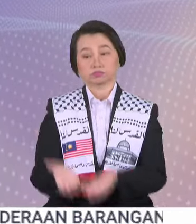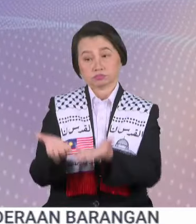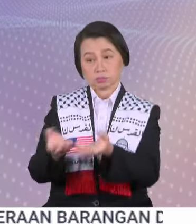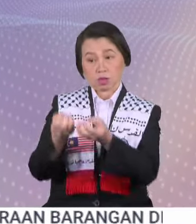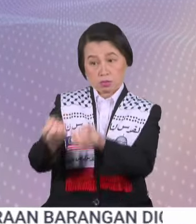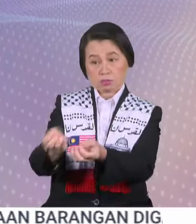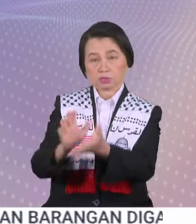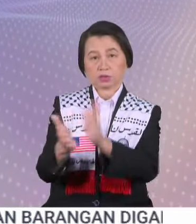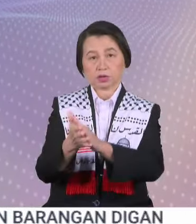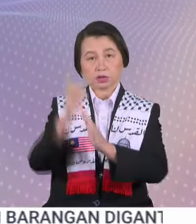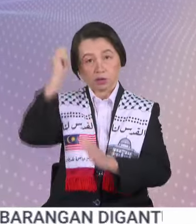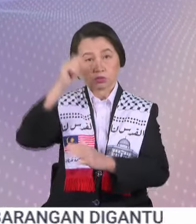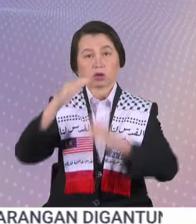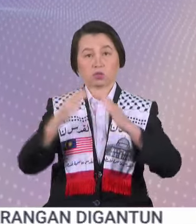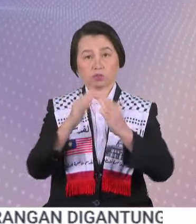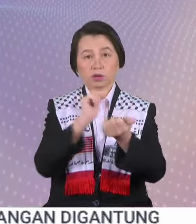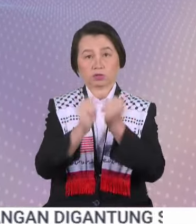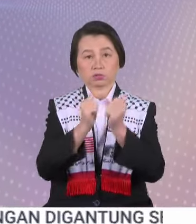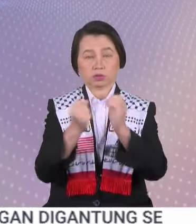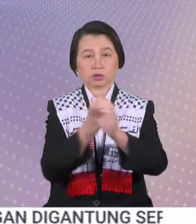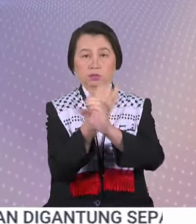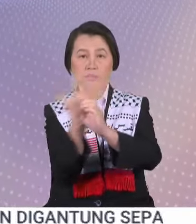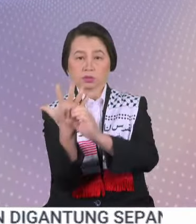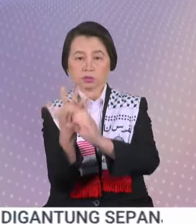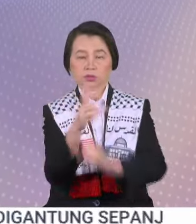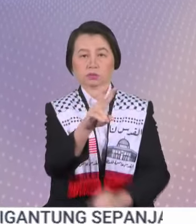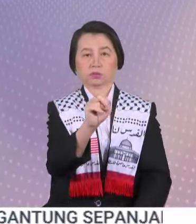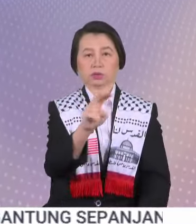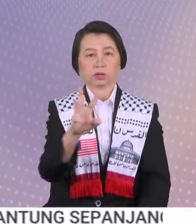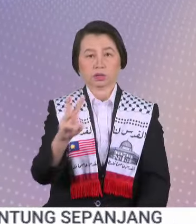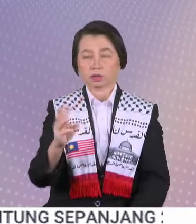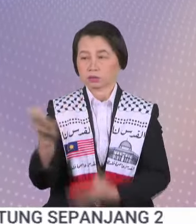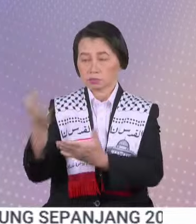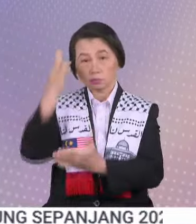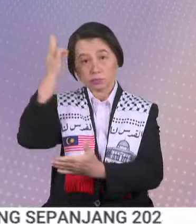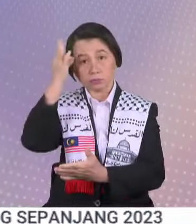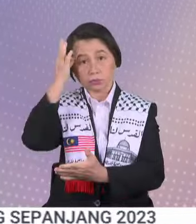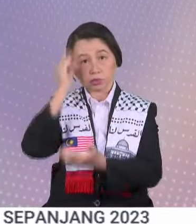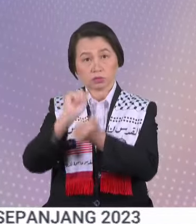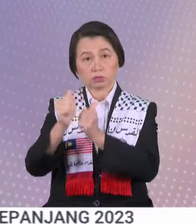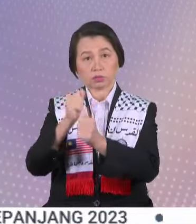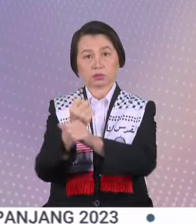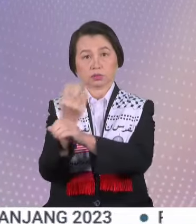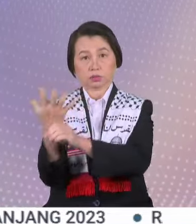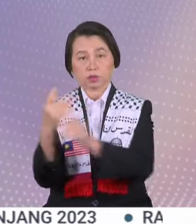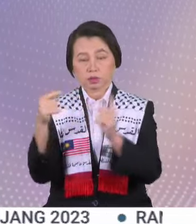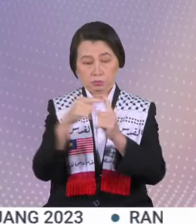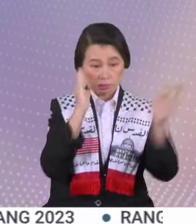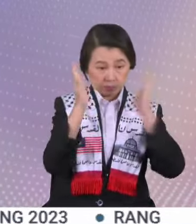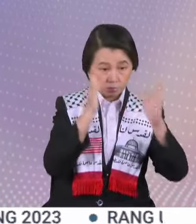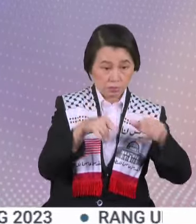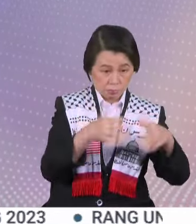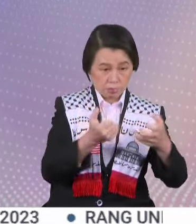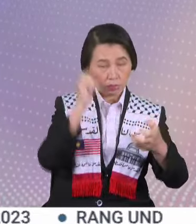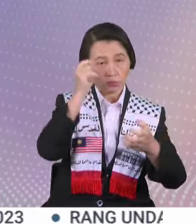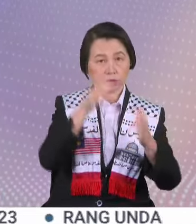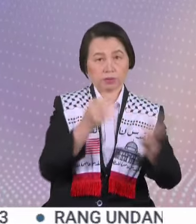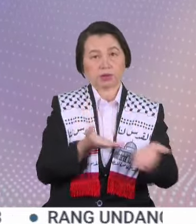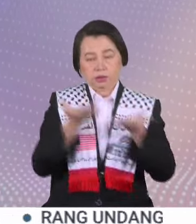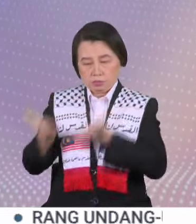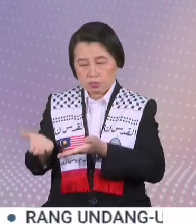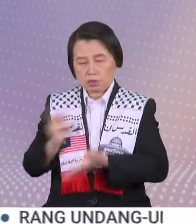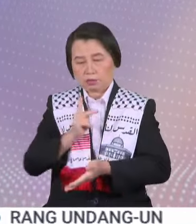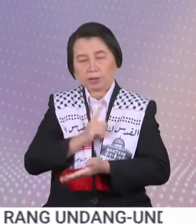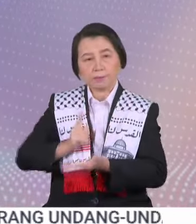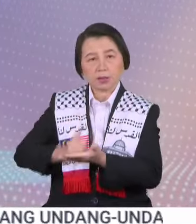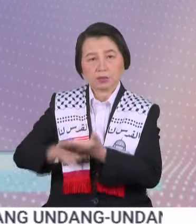Tawaran sebagai tuan rumah Temasya Sukan Commonwealth 2026 oleh Persekutuan Sukan Commonwealth kepada Malaysia akan dibawa ke Kabinet